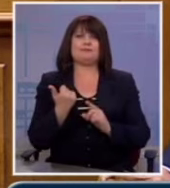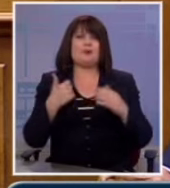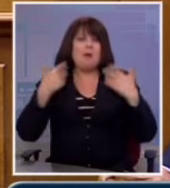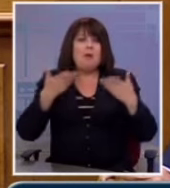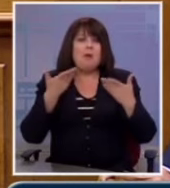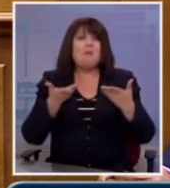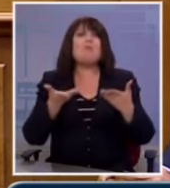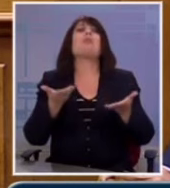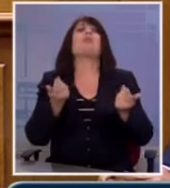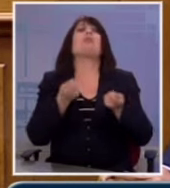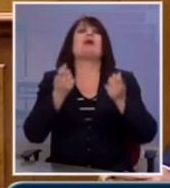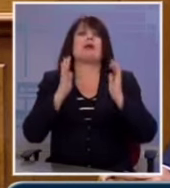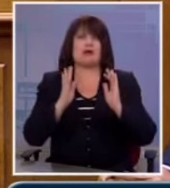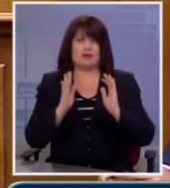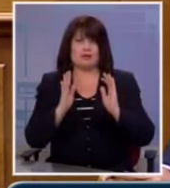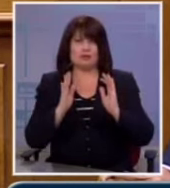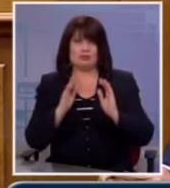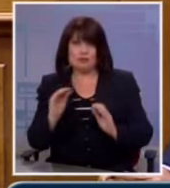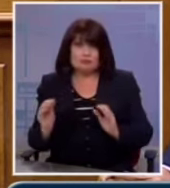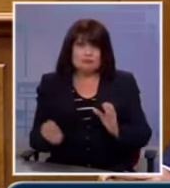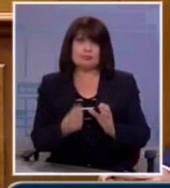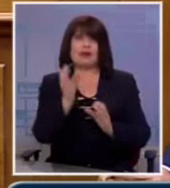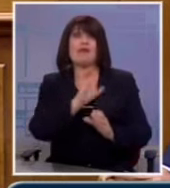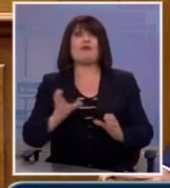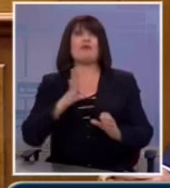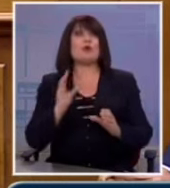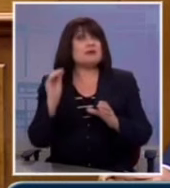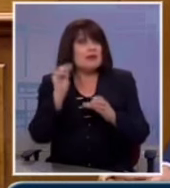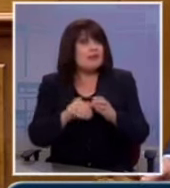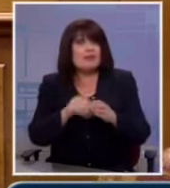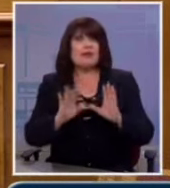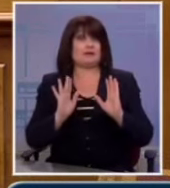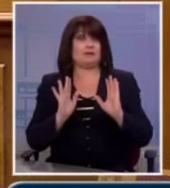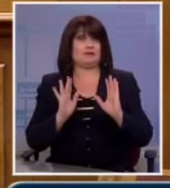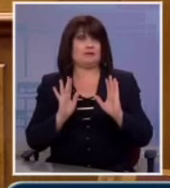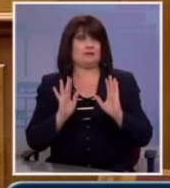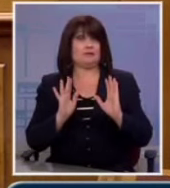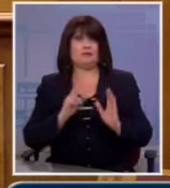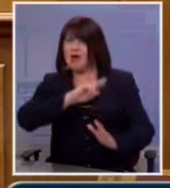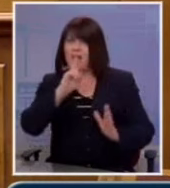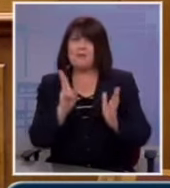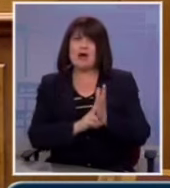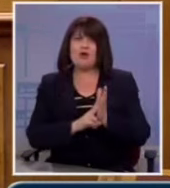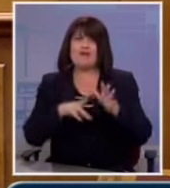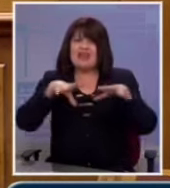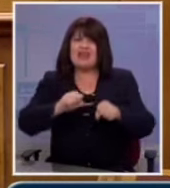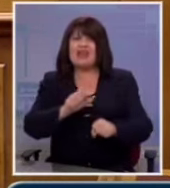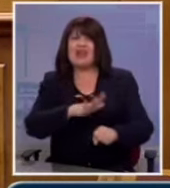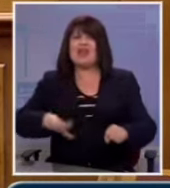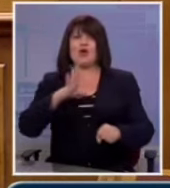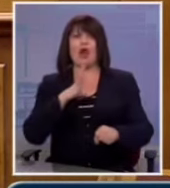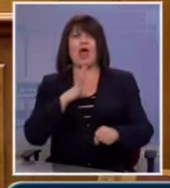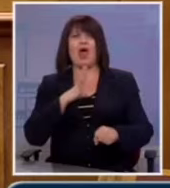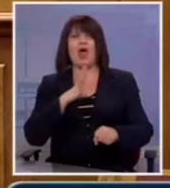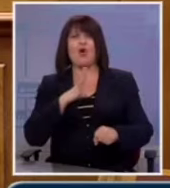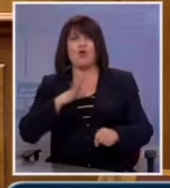λογοδοσία, που δεν έχουν εκλεγεί από τους Ευρωπαίους πολίτες, να απαγορεύουν σε έναν κυρίαρχο λαό να είναι